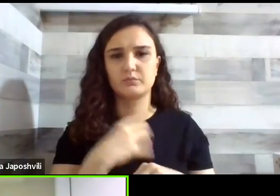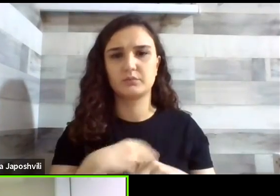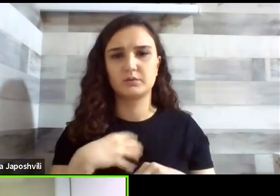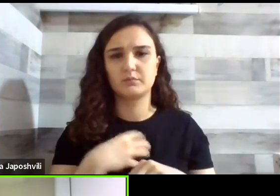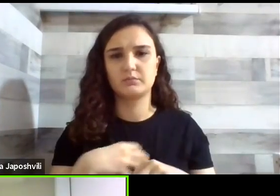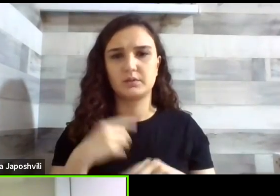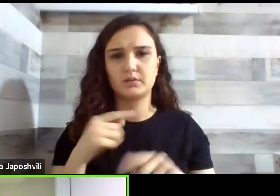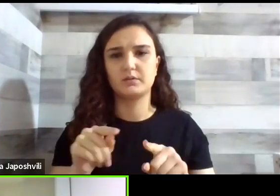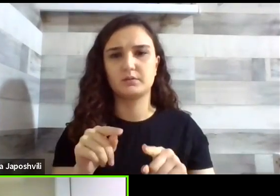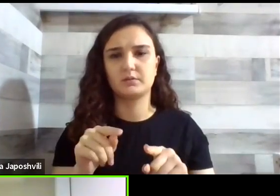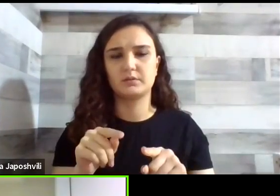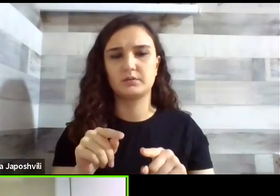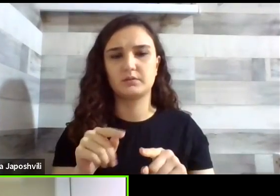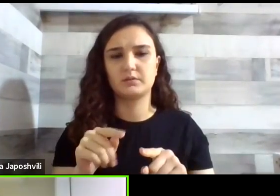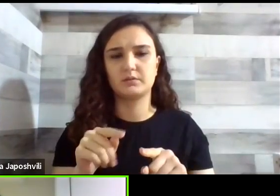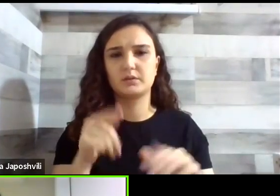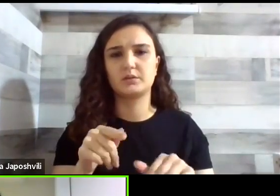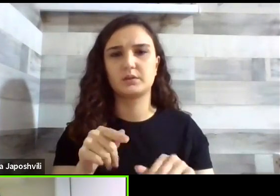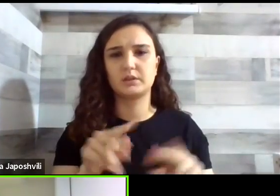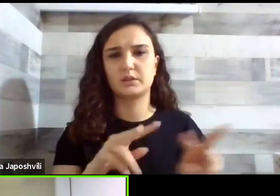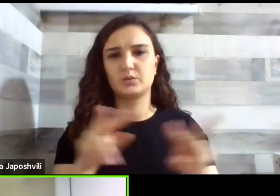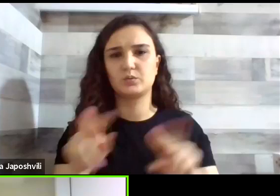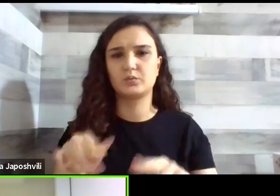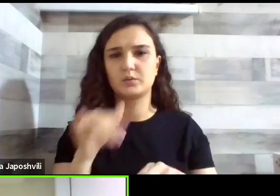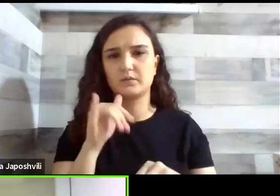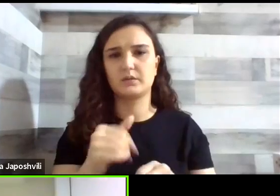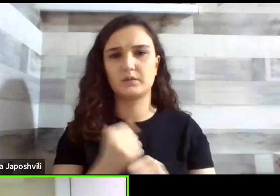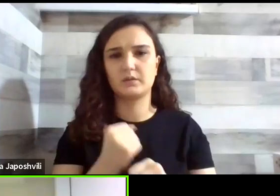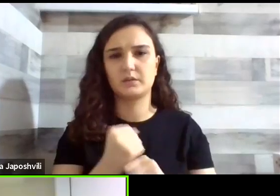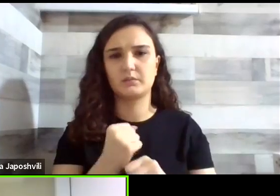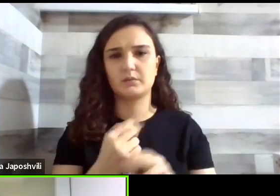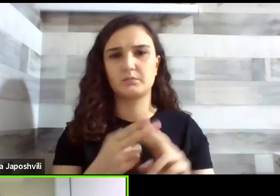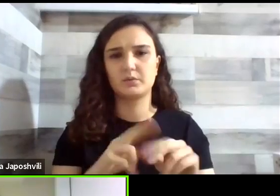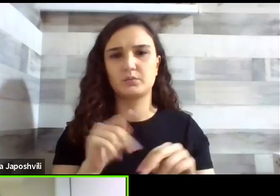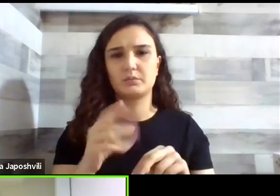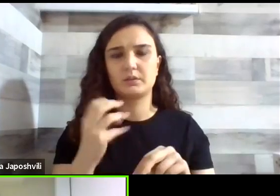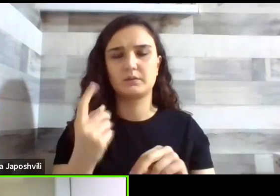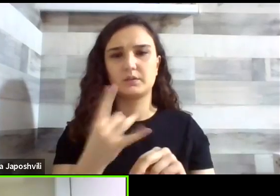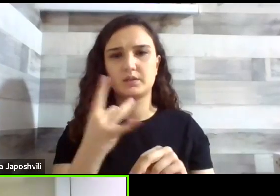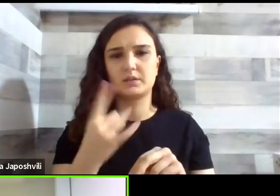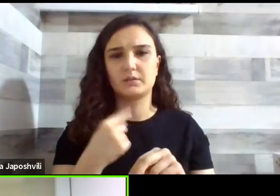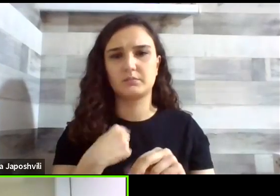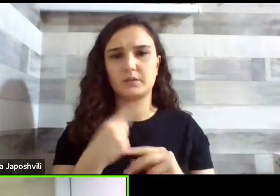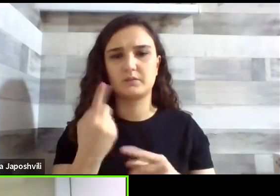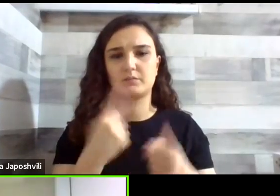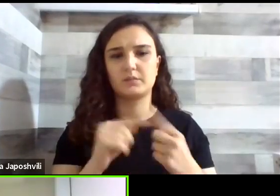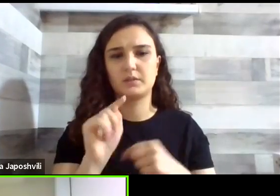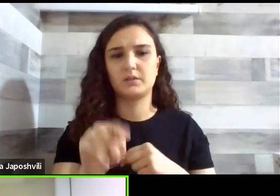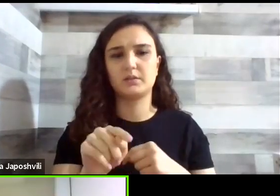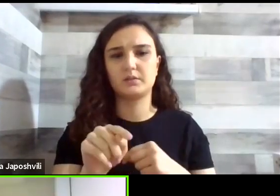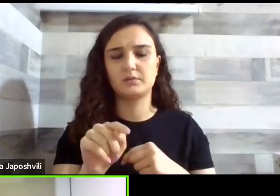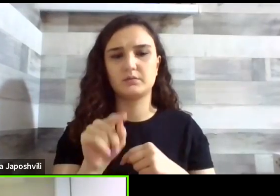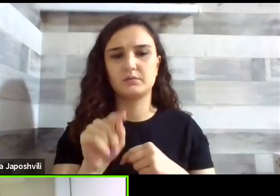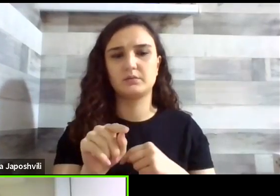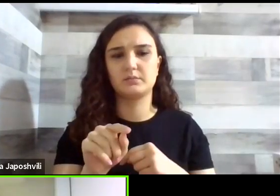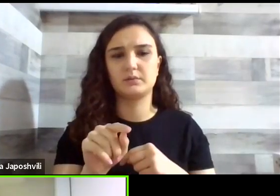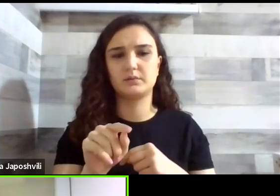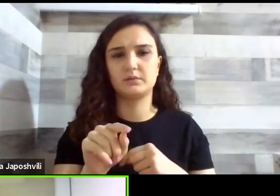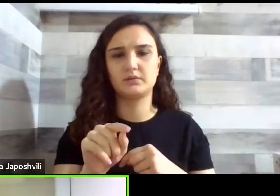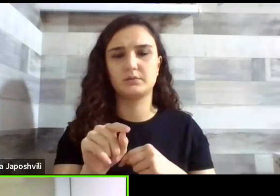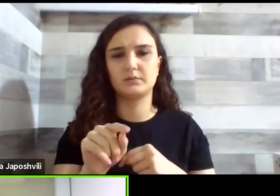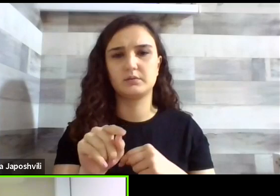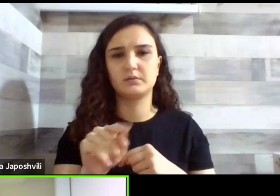კარგად გავიაზროთ იდენტურად ესე ვერ გადმოიტან. ამიტომ კიდევ ერთხელ მე დავუბრუნდები ჩემს პასუხს რომ